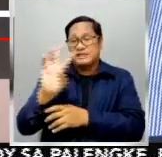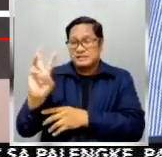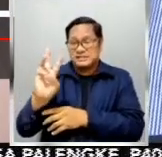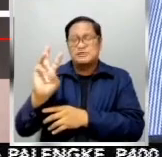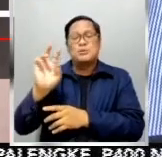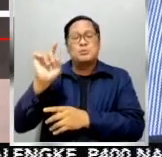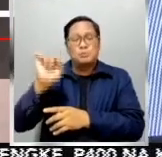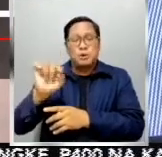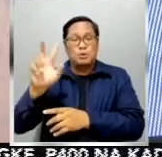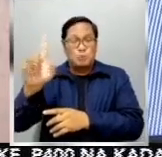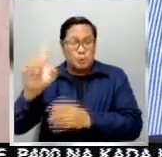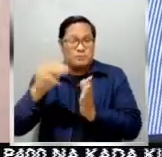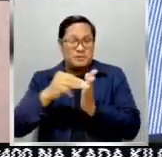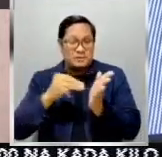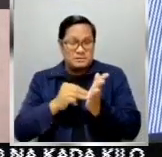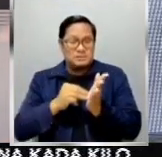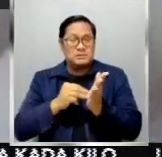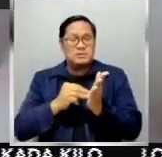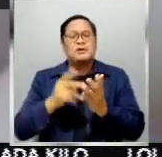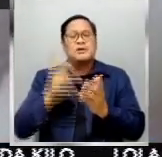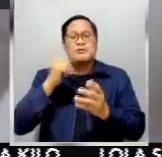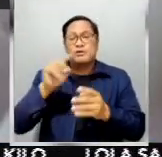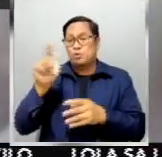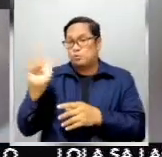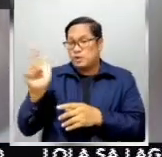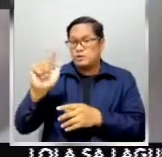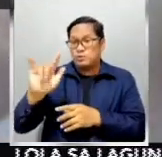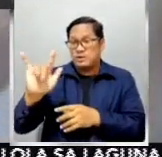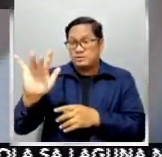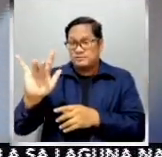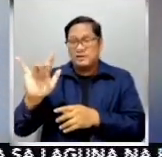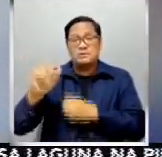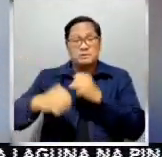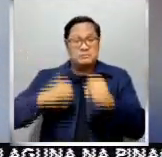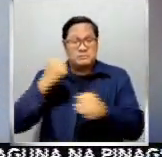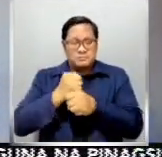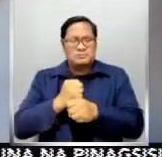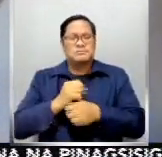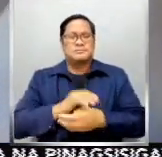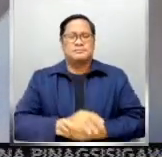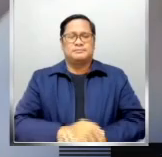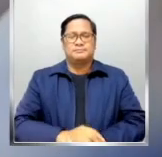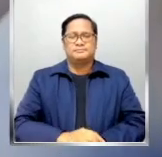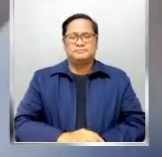Pilipino sa 2025 pa. Tina Panganiban Perez, nakatutok, 24 Oras.